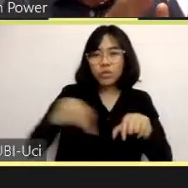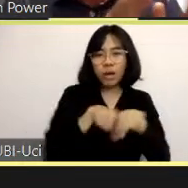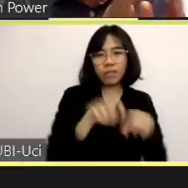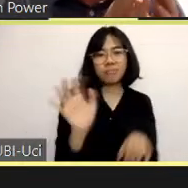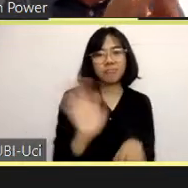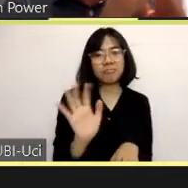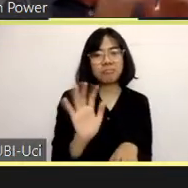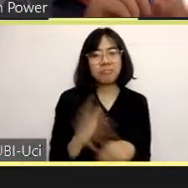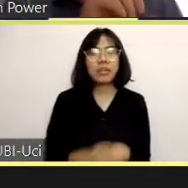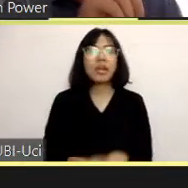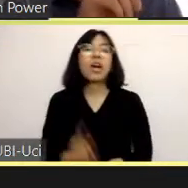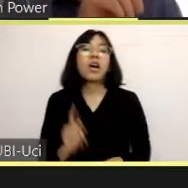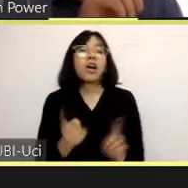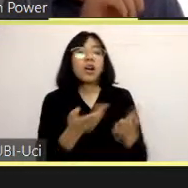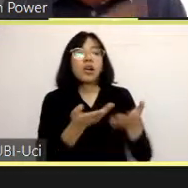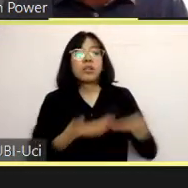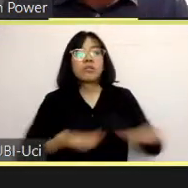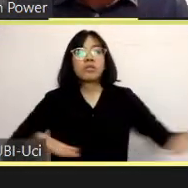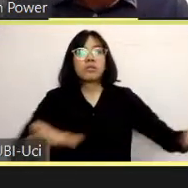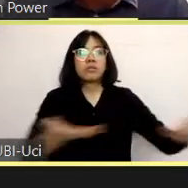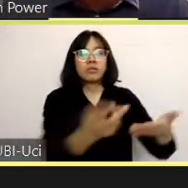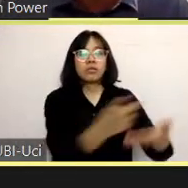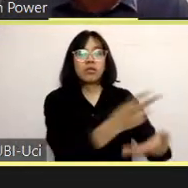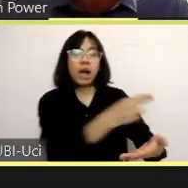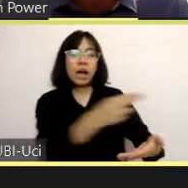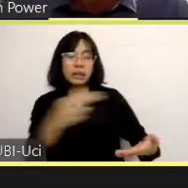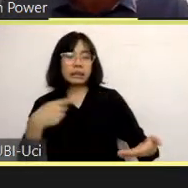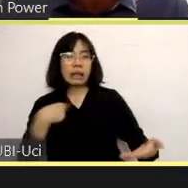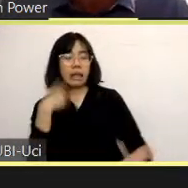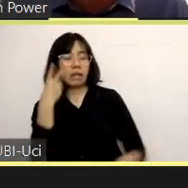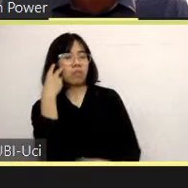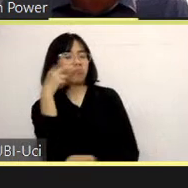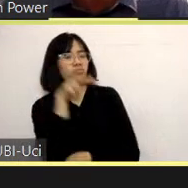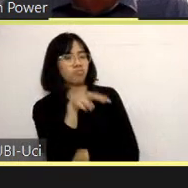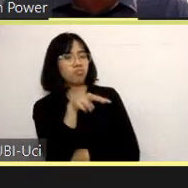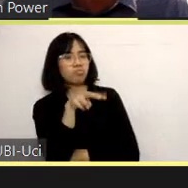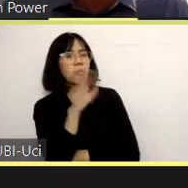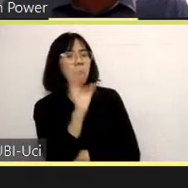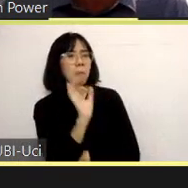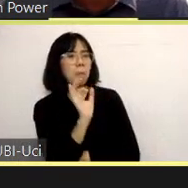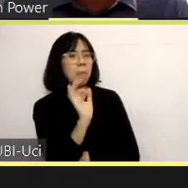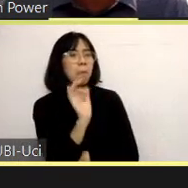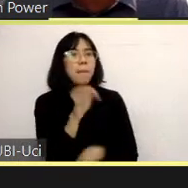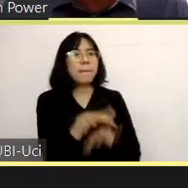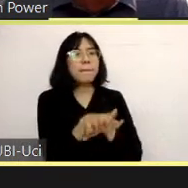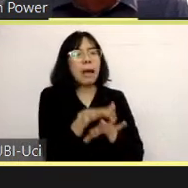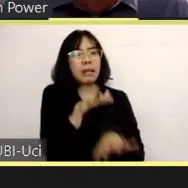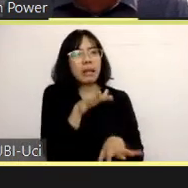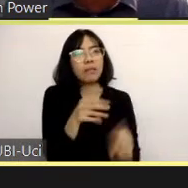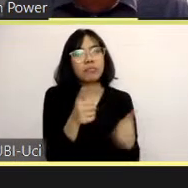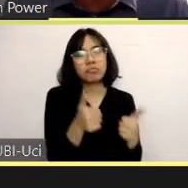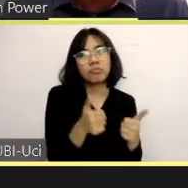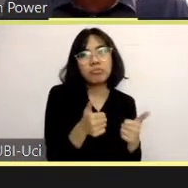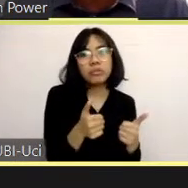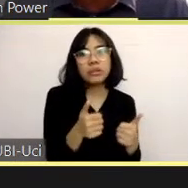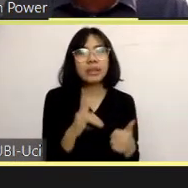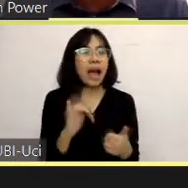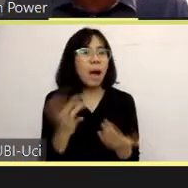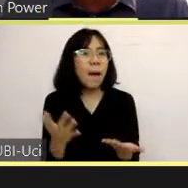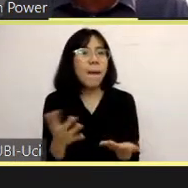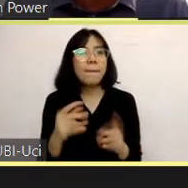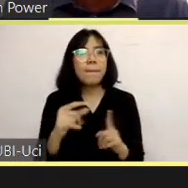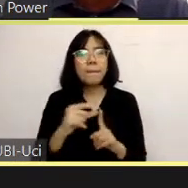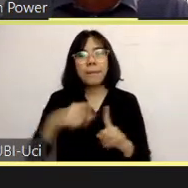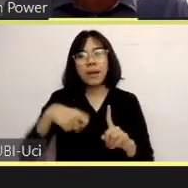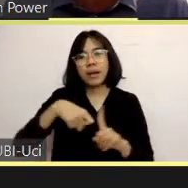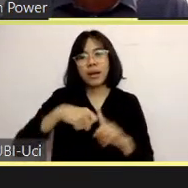saat ini saya melihat ada satu partai saja yang mungkin saja merupakan pengecualian dalam hal ini, yaitu PKS. Dan